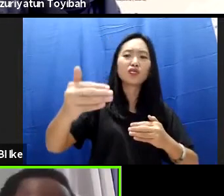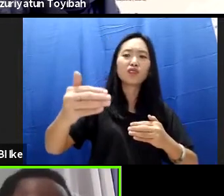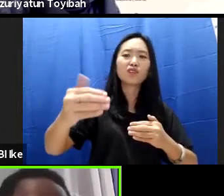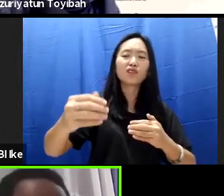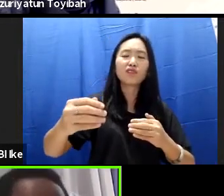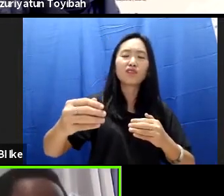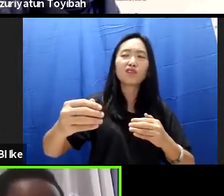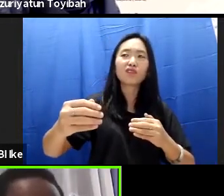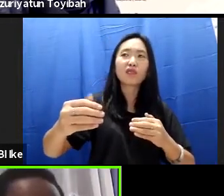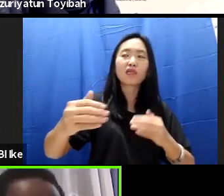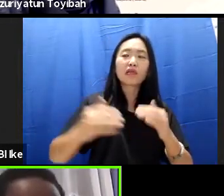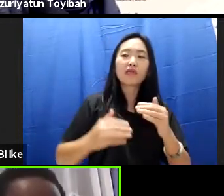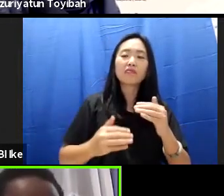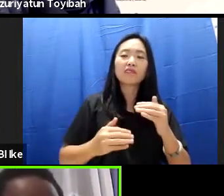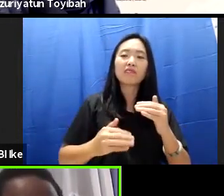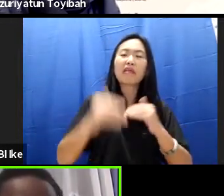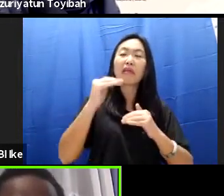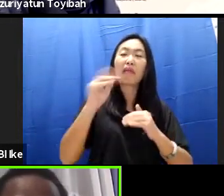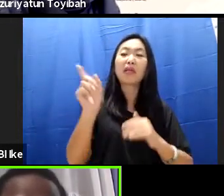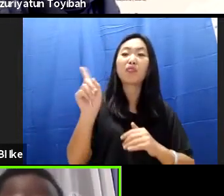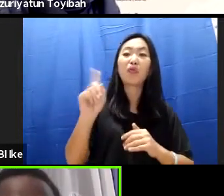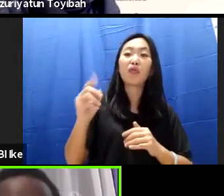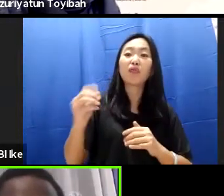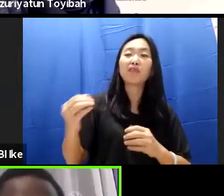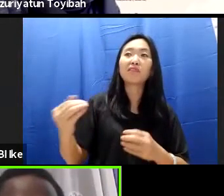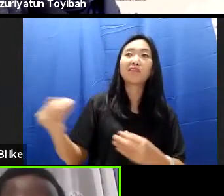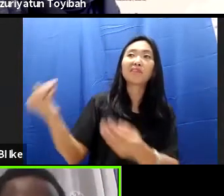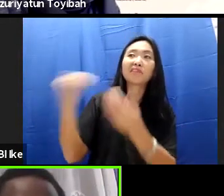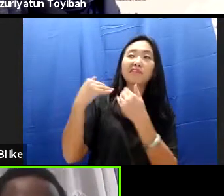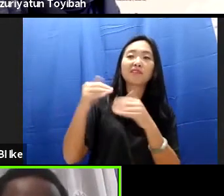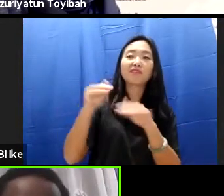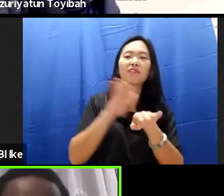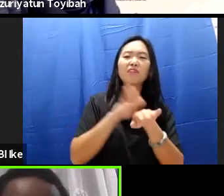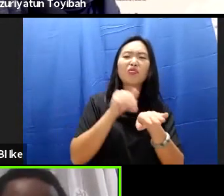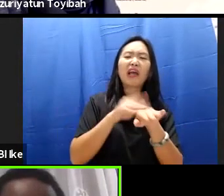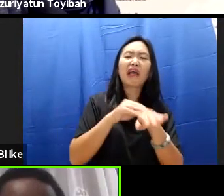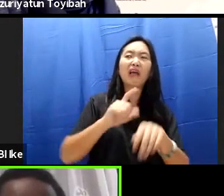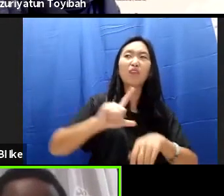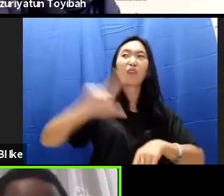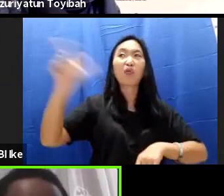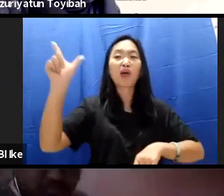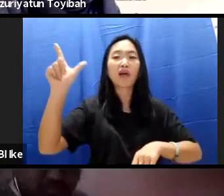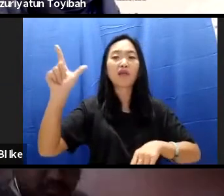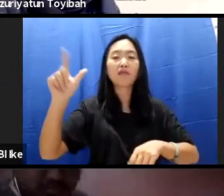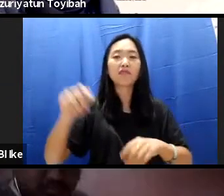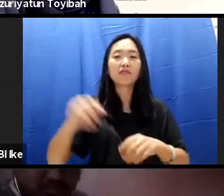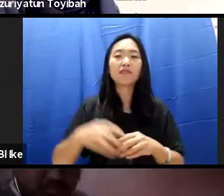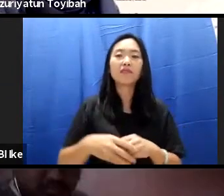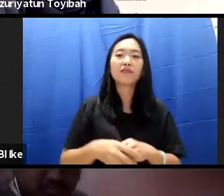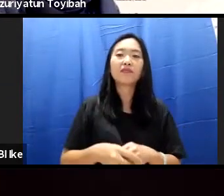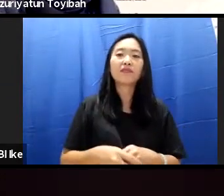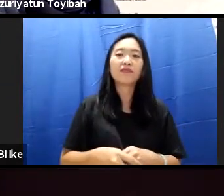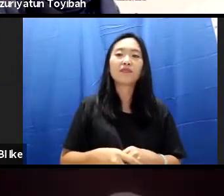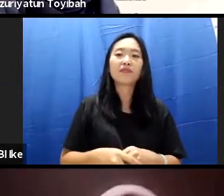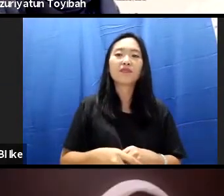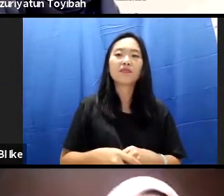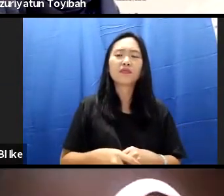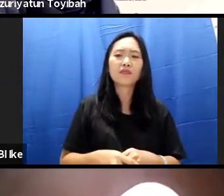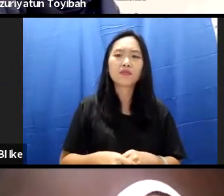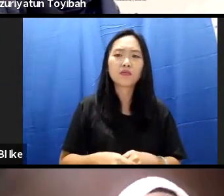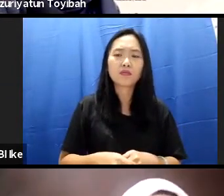berubah. Gender itu kan sesuatu yang dikonstruksikan dan itu berubah seiring dengan waktu. Tetapi